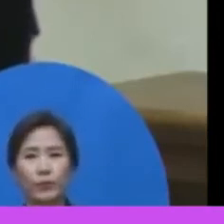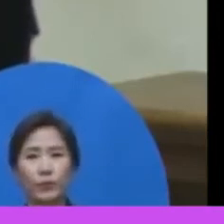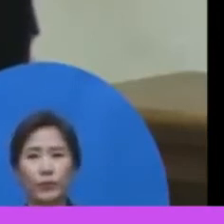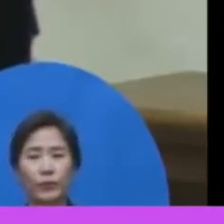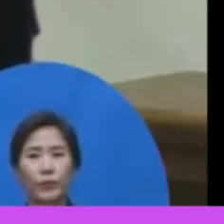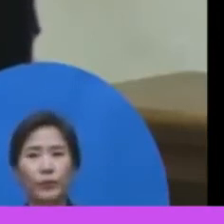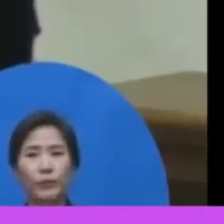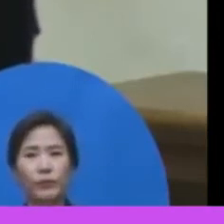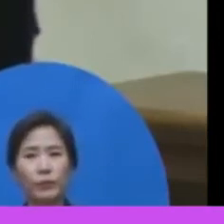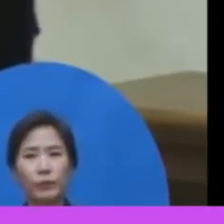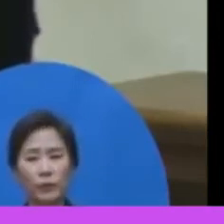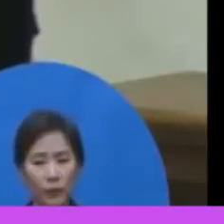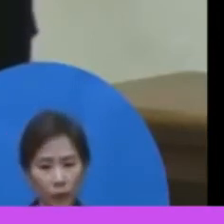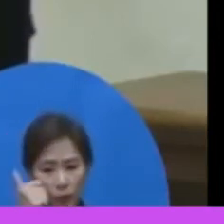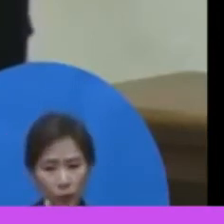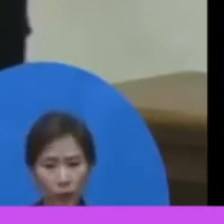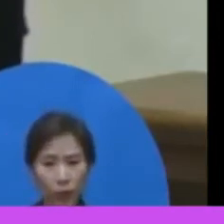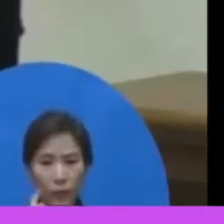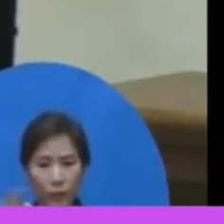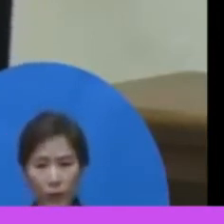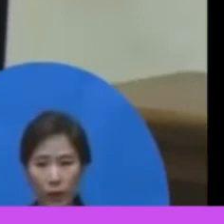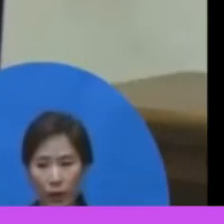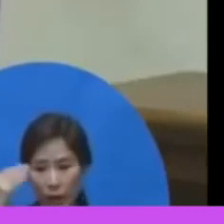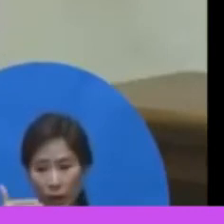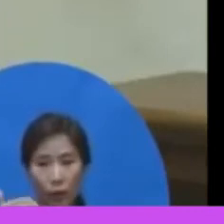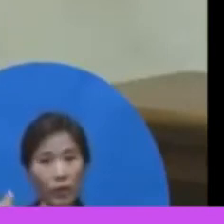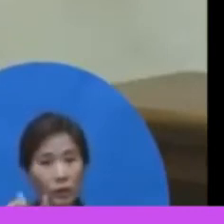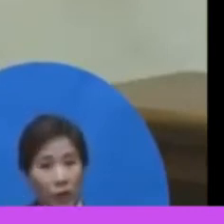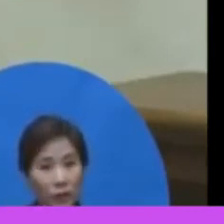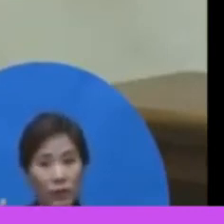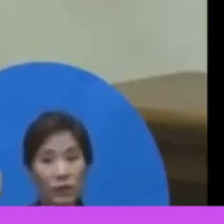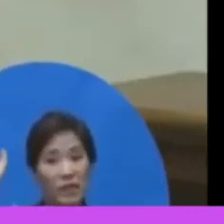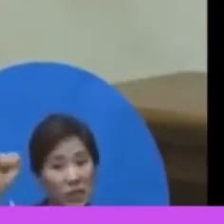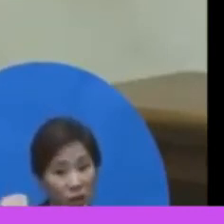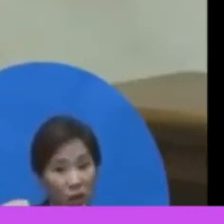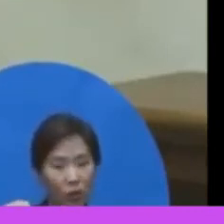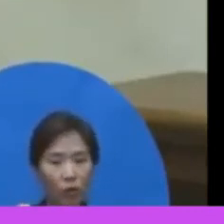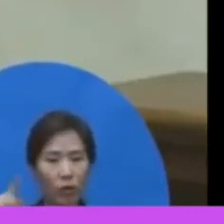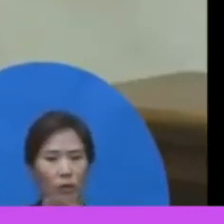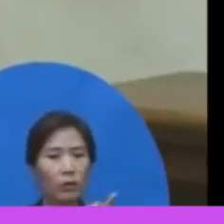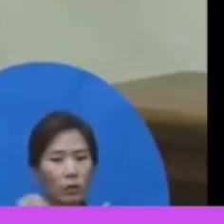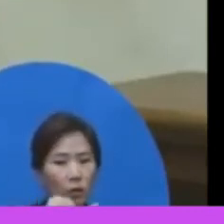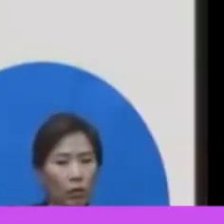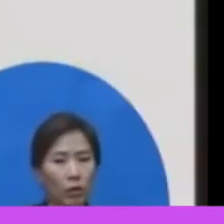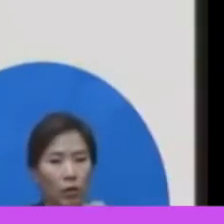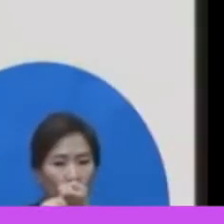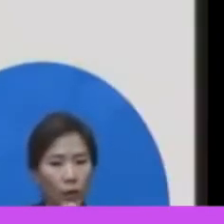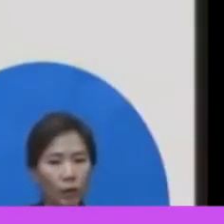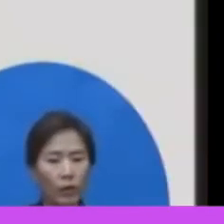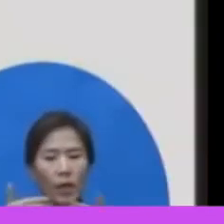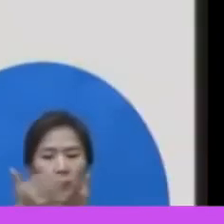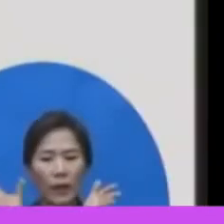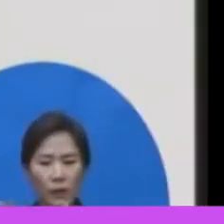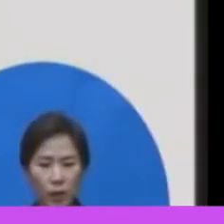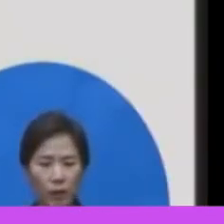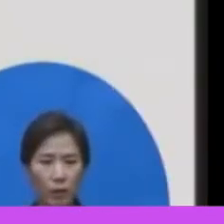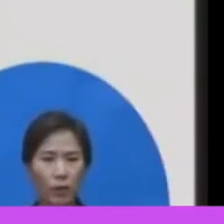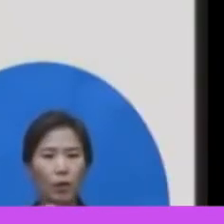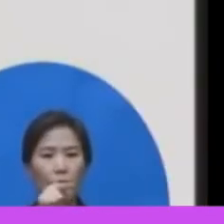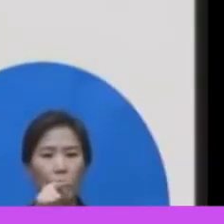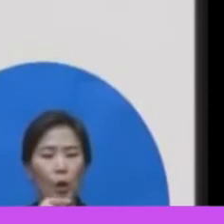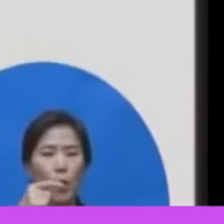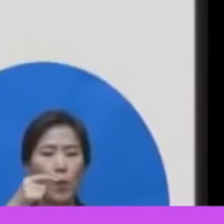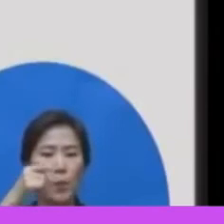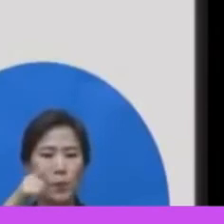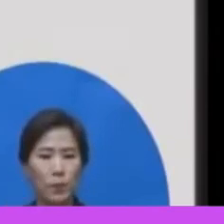결국 만약에 해고자를 인정한다고 그러면 결국 노동상권에서 단체 교섭으로 근로 조건을 유지